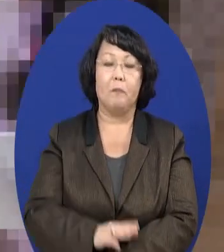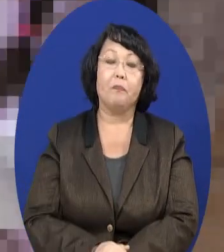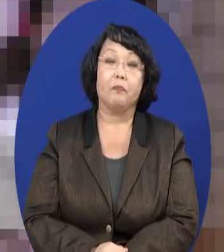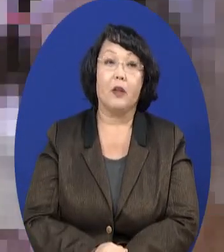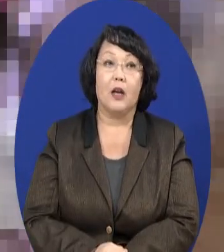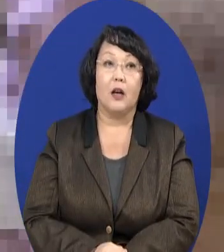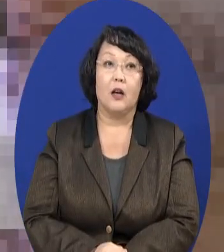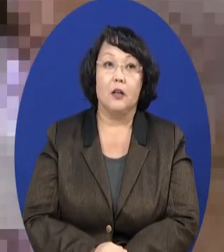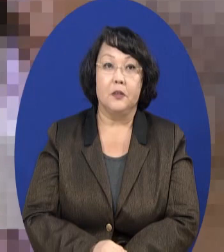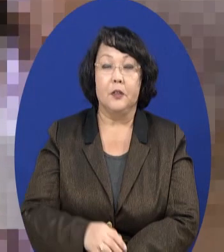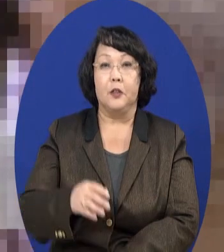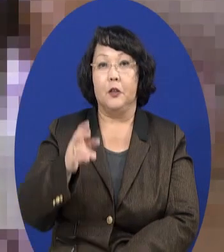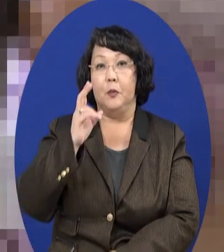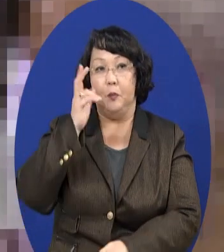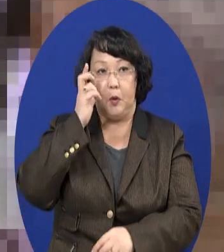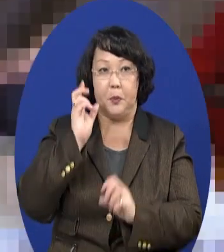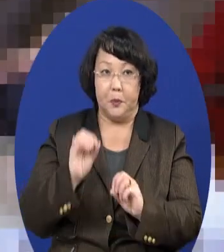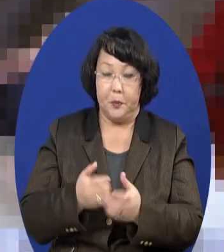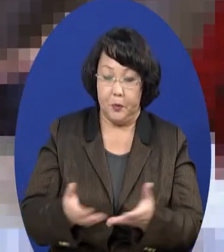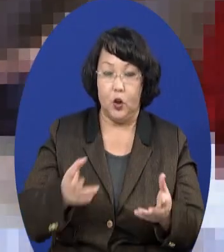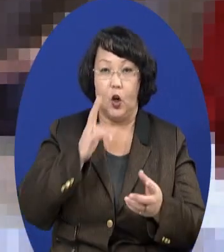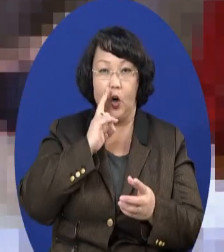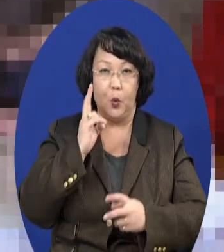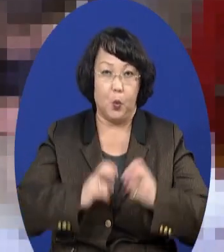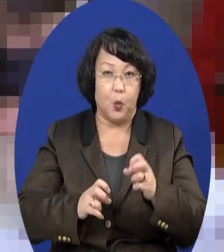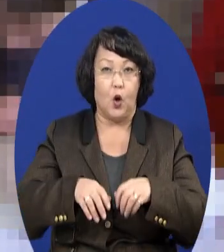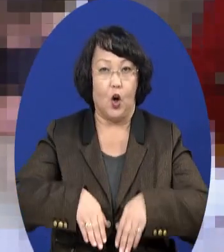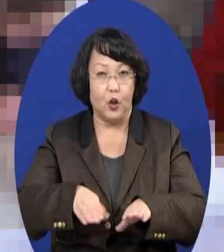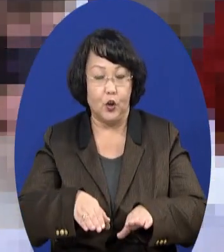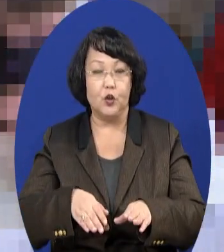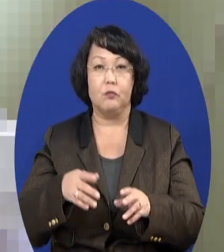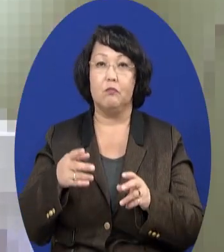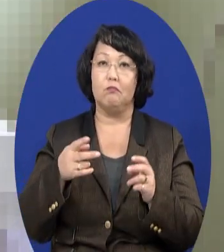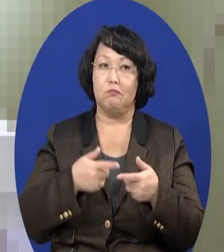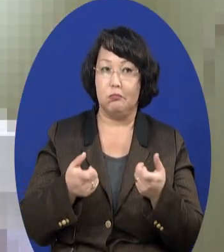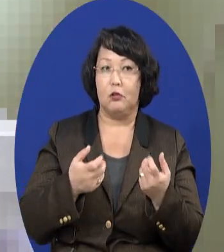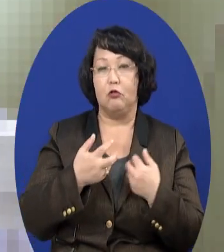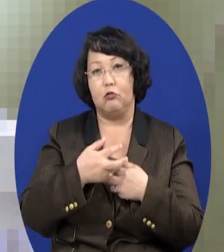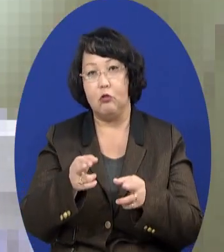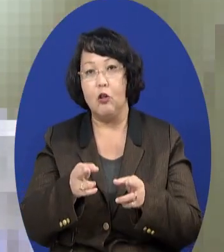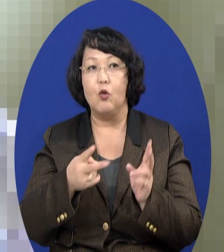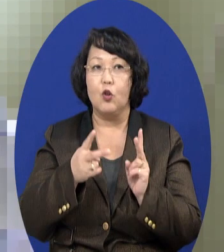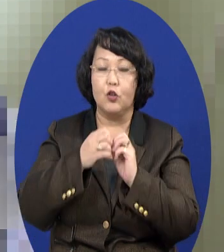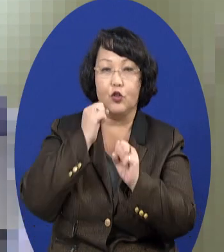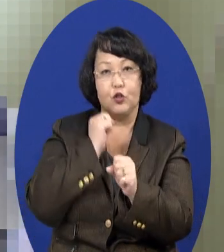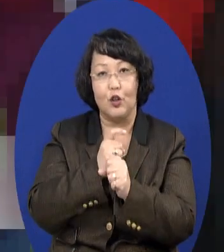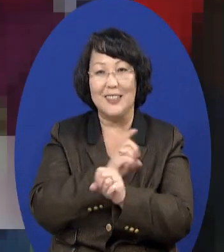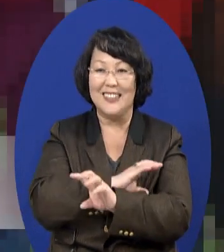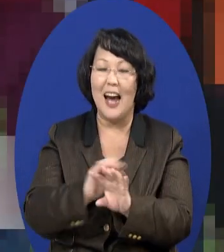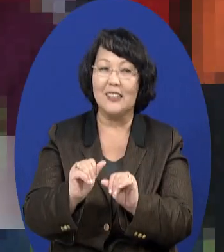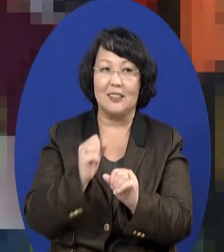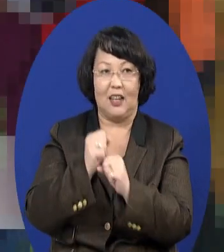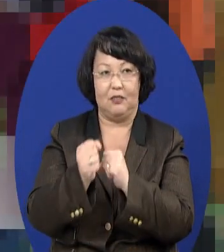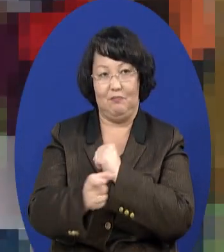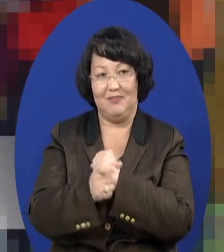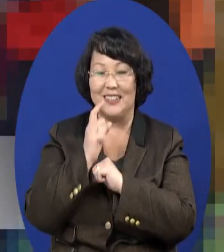боловсрол олгодгоо. Хоол үйлдвэрлэлийн анги ойдол эсгүүр зочид буудлын өрөөний үйлчлэгчээр сурагчдыг бэлтгэдэг. Ажлын байранд гарахт